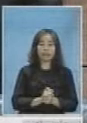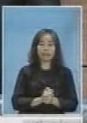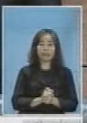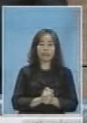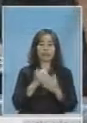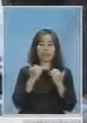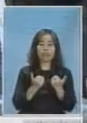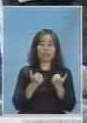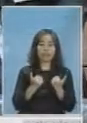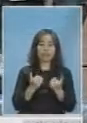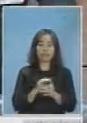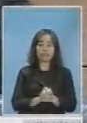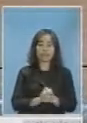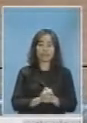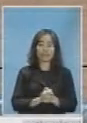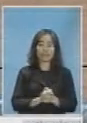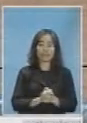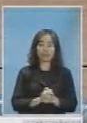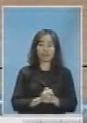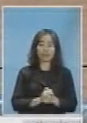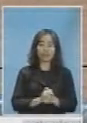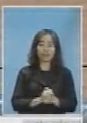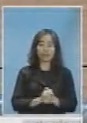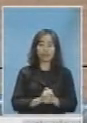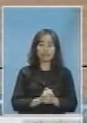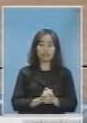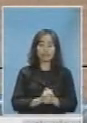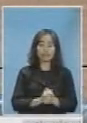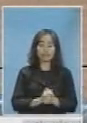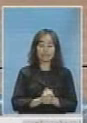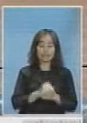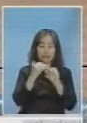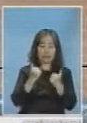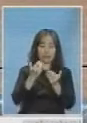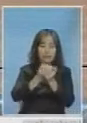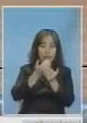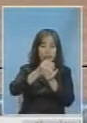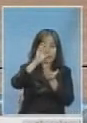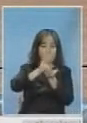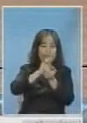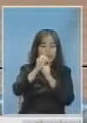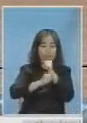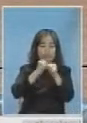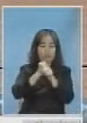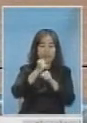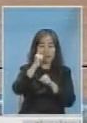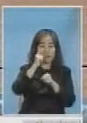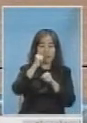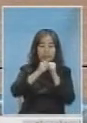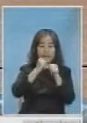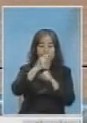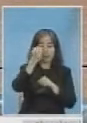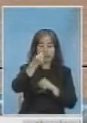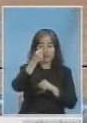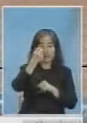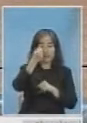วันนี้เราก็จะเห็นว่าเมื่องบประมาณจำนวน 12,000 กว่าล้านบาทถูกกระจายไปยัง14